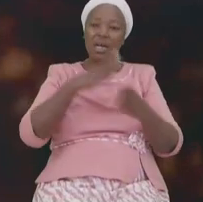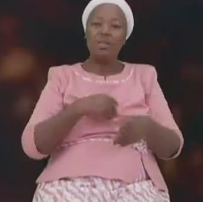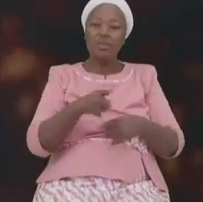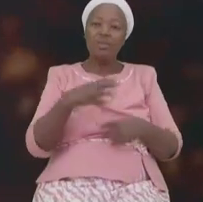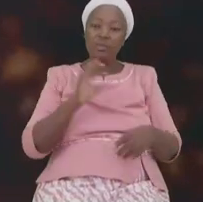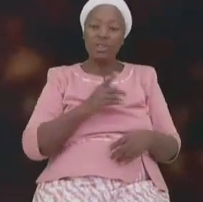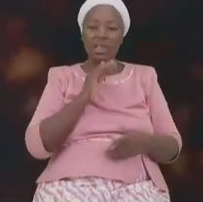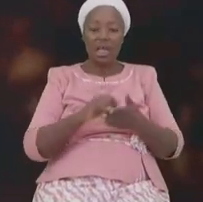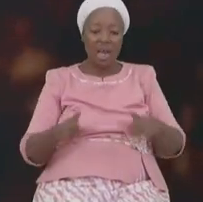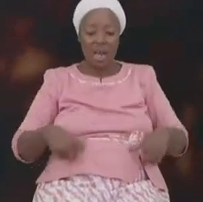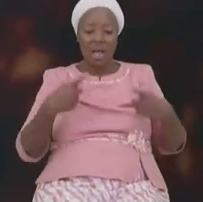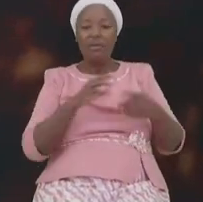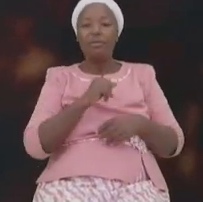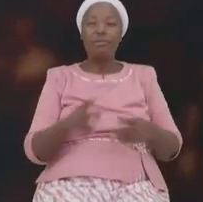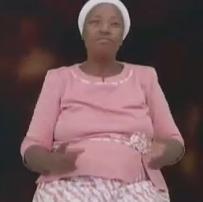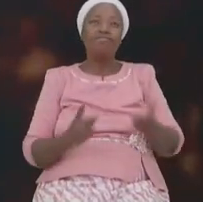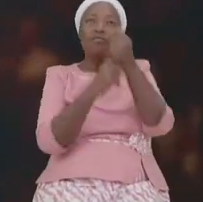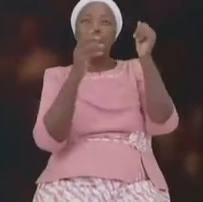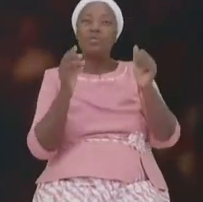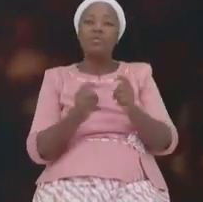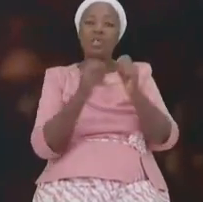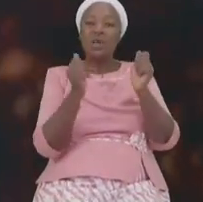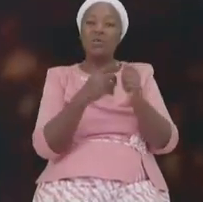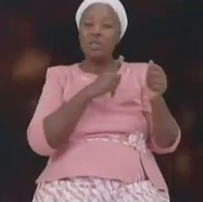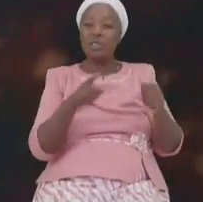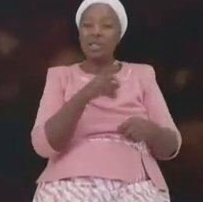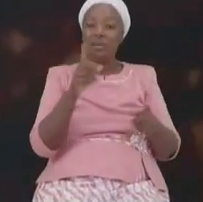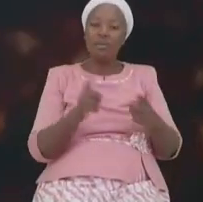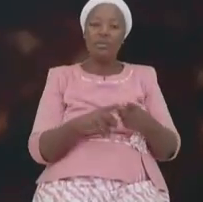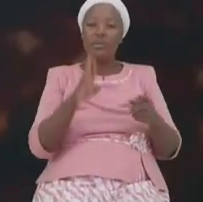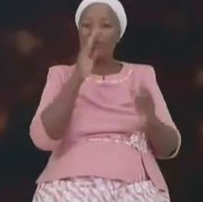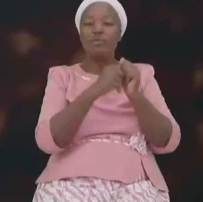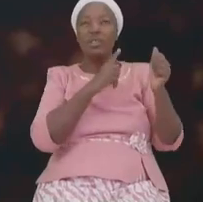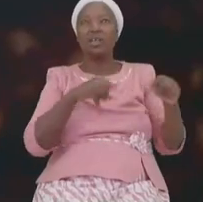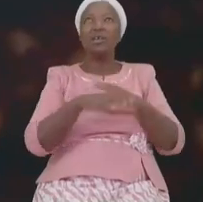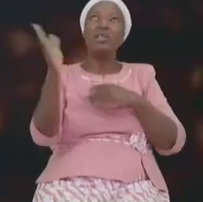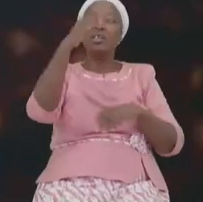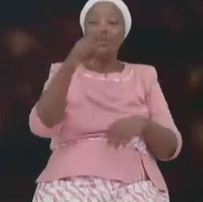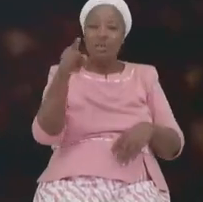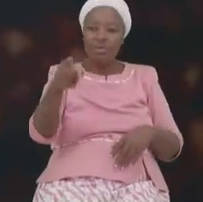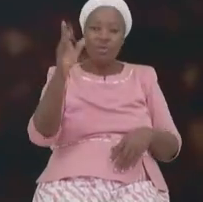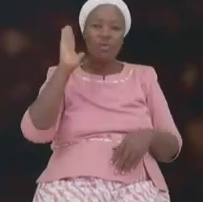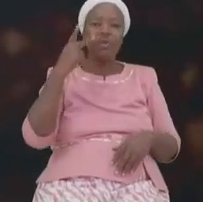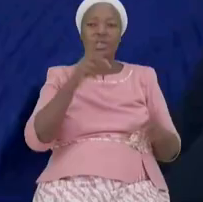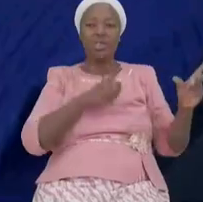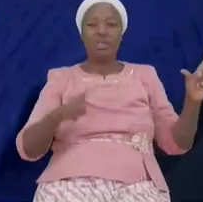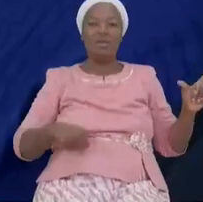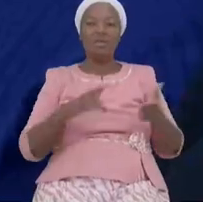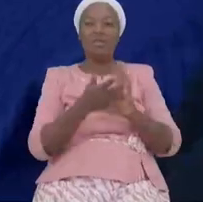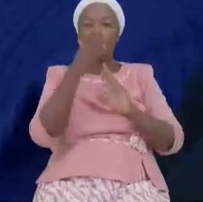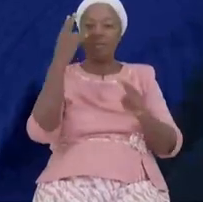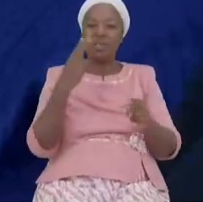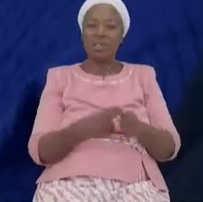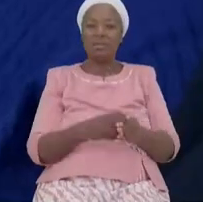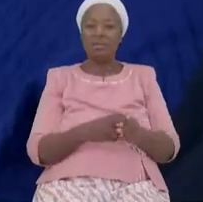enlevés avec eux, pour être avec le Seigneur dans les airs, tu verras le Seigneur.